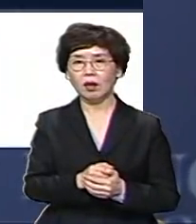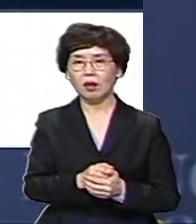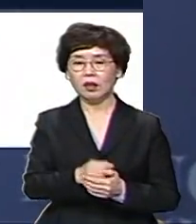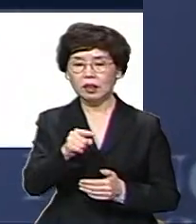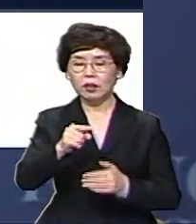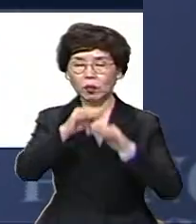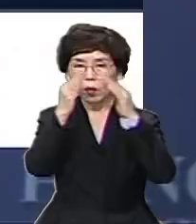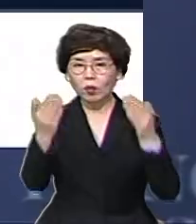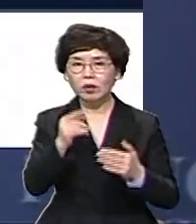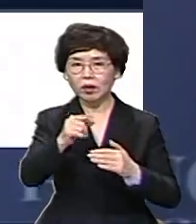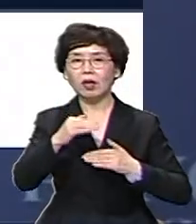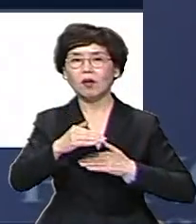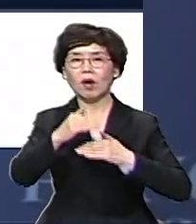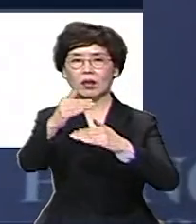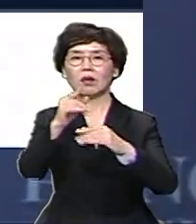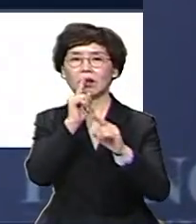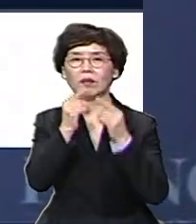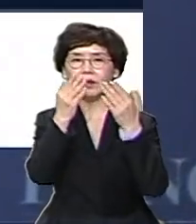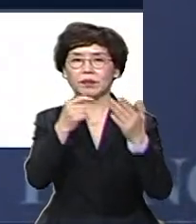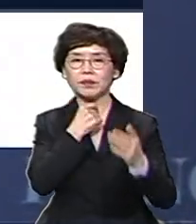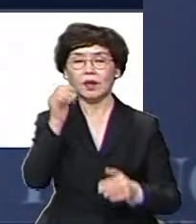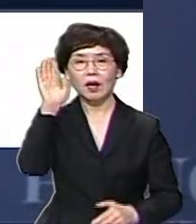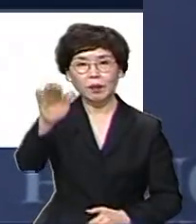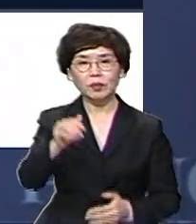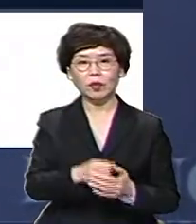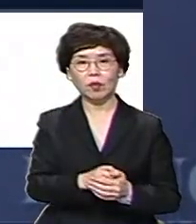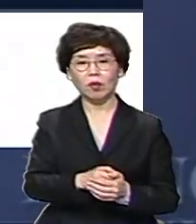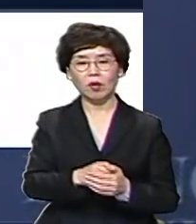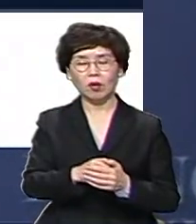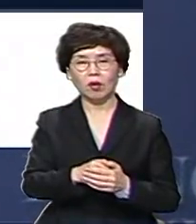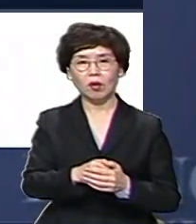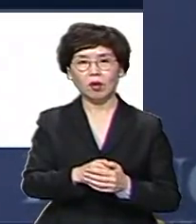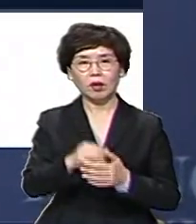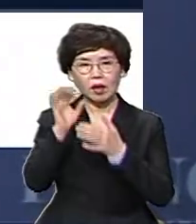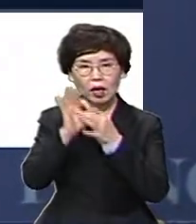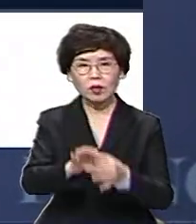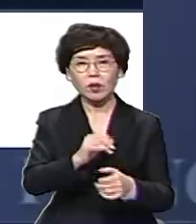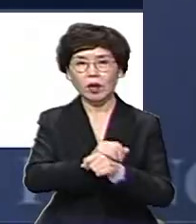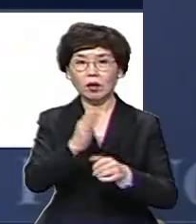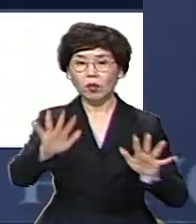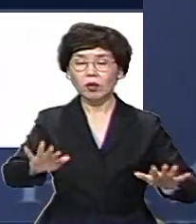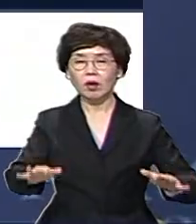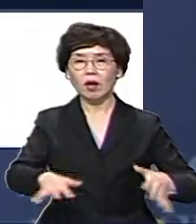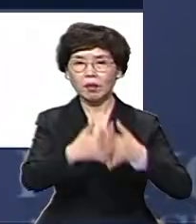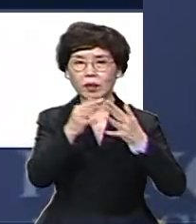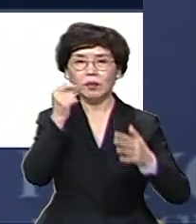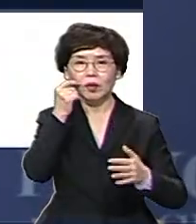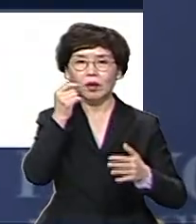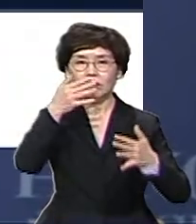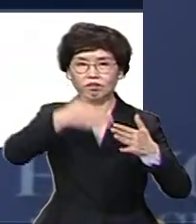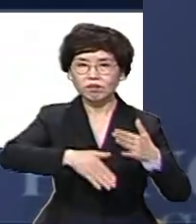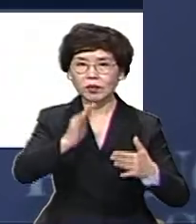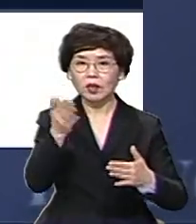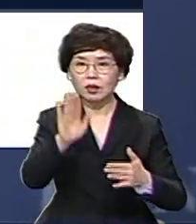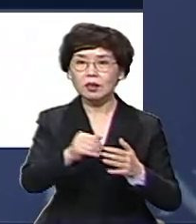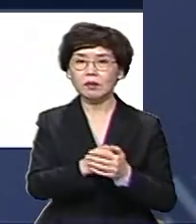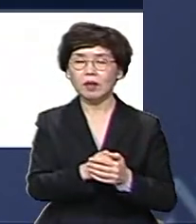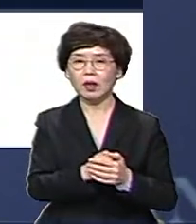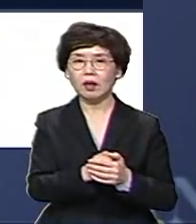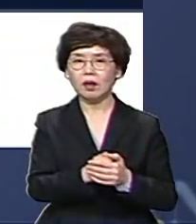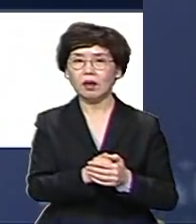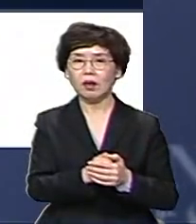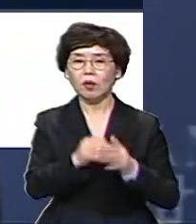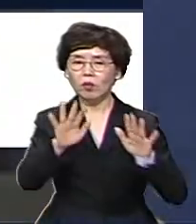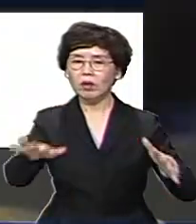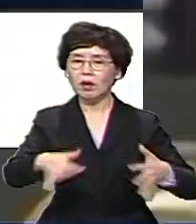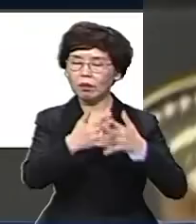나누었습니다. 그렇지만 저희가 이것이 하나의 과정이라고 저희는 얘기를 드리겠습니다. 앞으로 가야 할 것이고 또 오늘 합의에